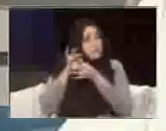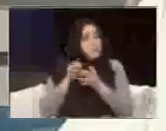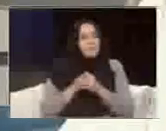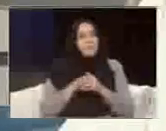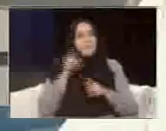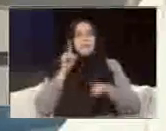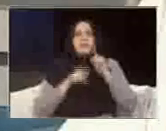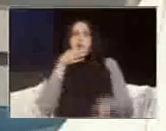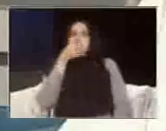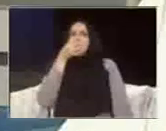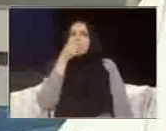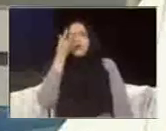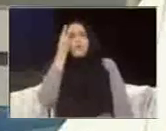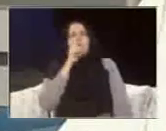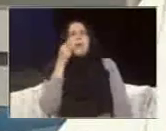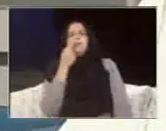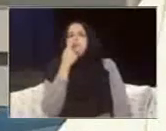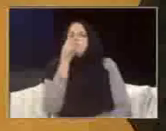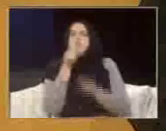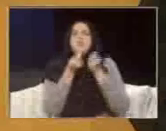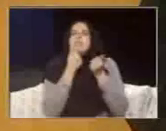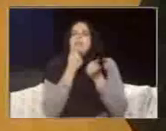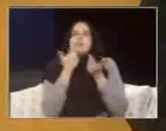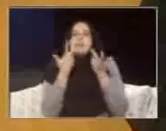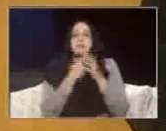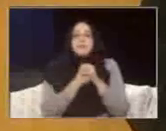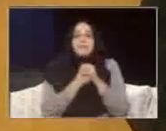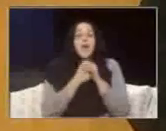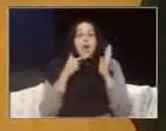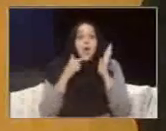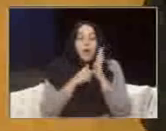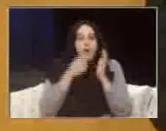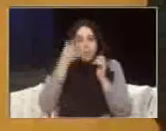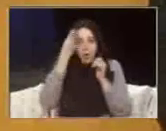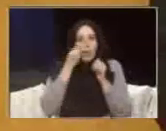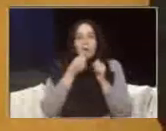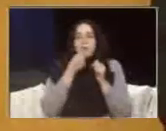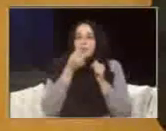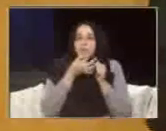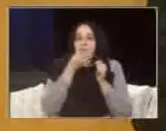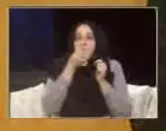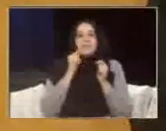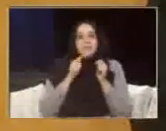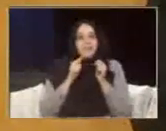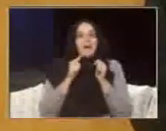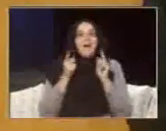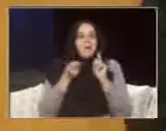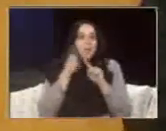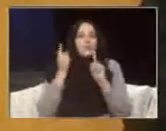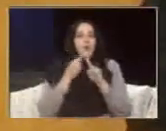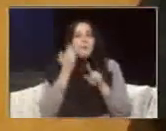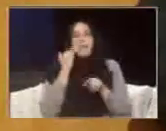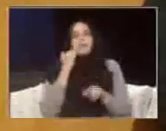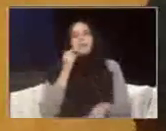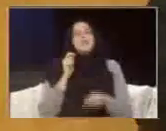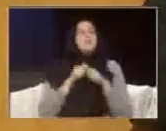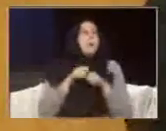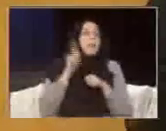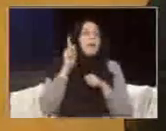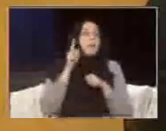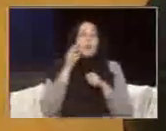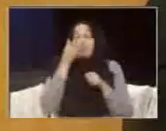يسبح ولا يعرف المعنى، ولكن لو علم المعنى لكان لتسبيحه جدوى أكثر، لو مثلا الآن ويقول سبحان